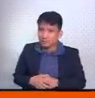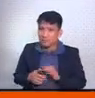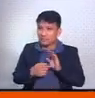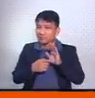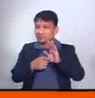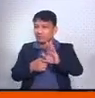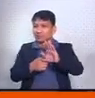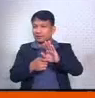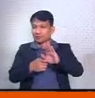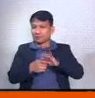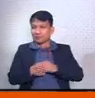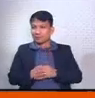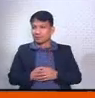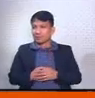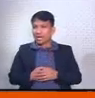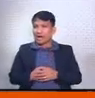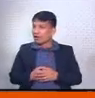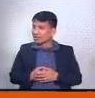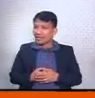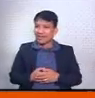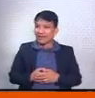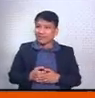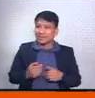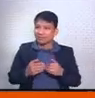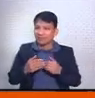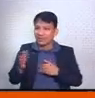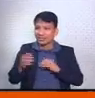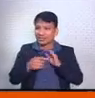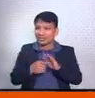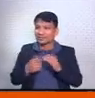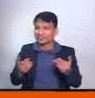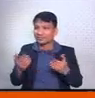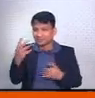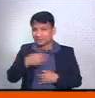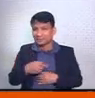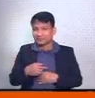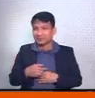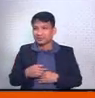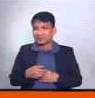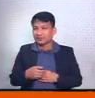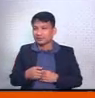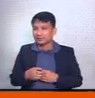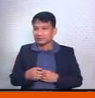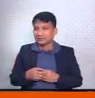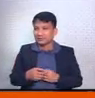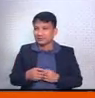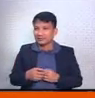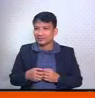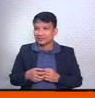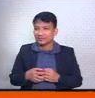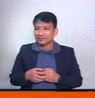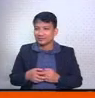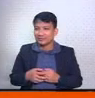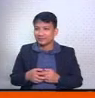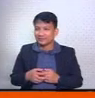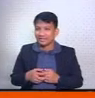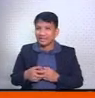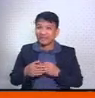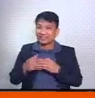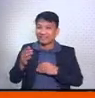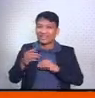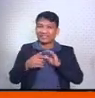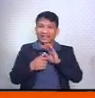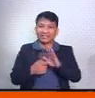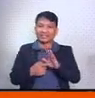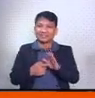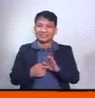po yung nagagalak, sir, at kahit lang sa telepono, nakausap po kayo. Opo. Nandiyan daw yung